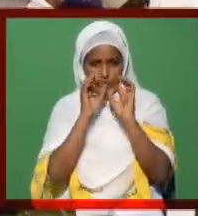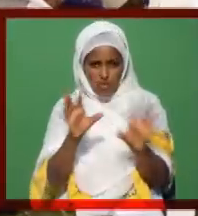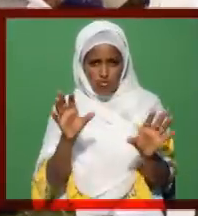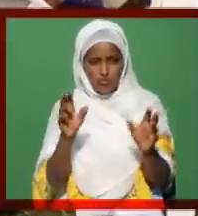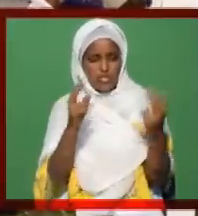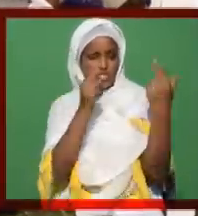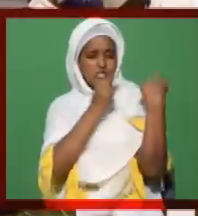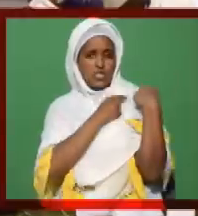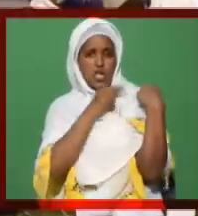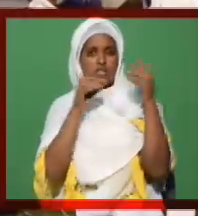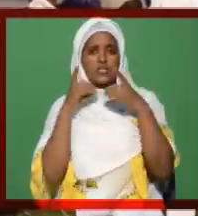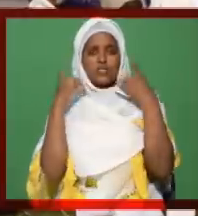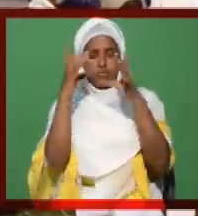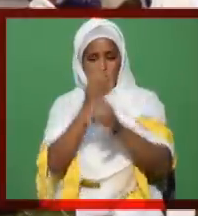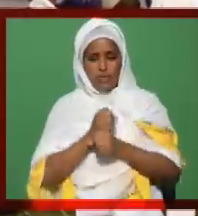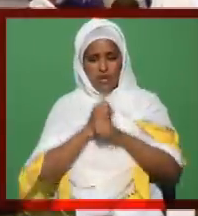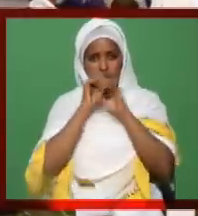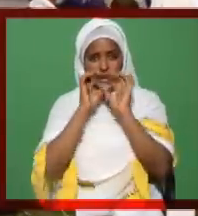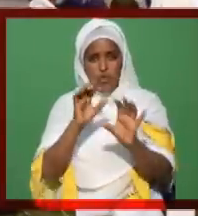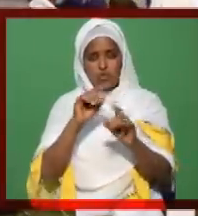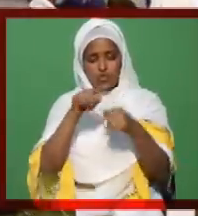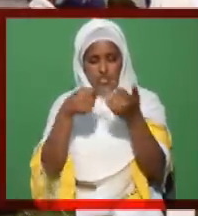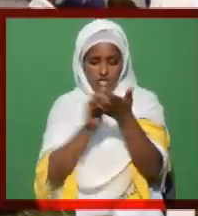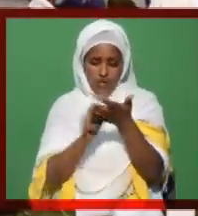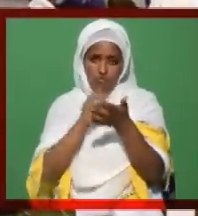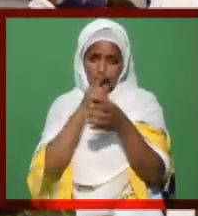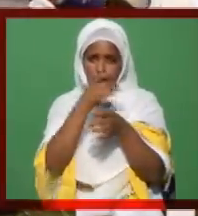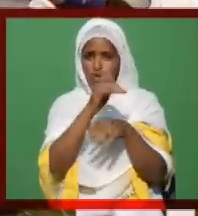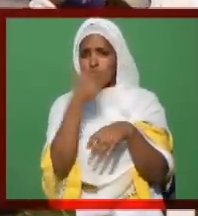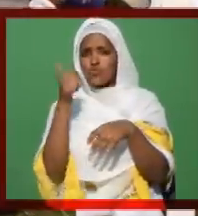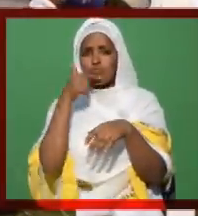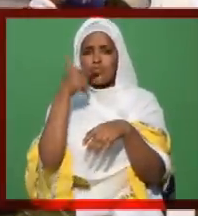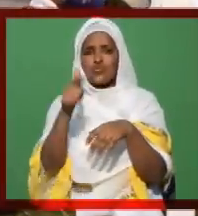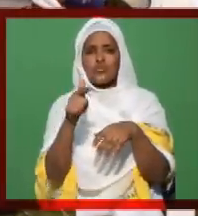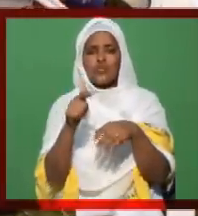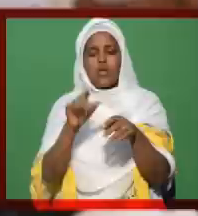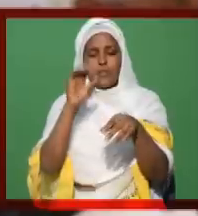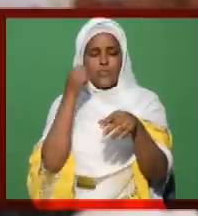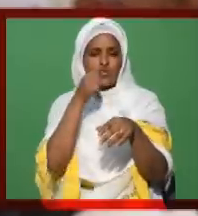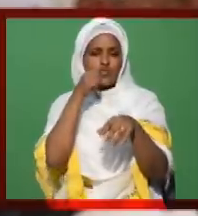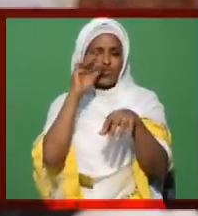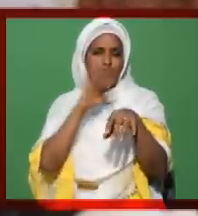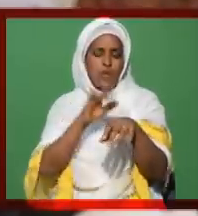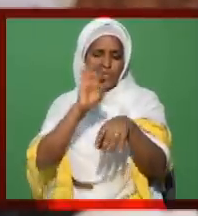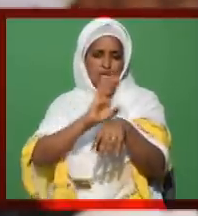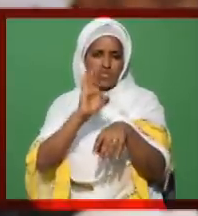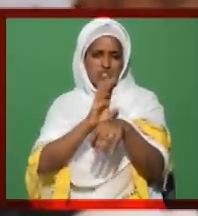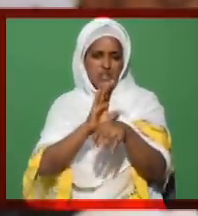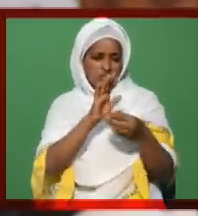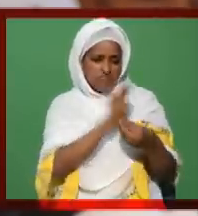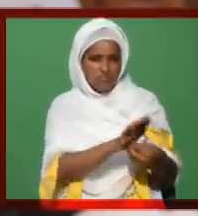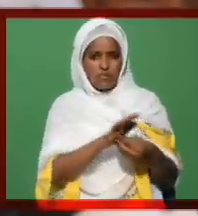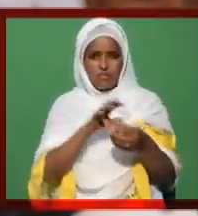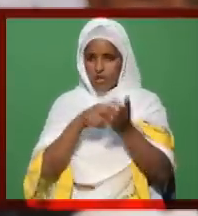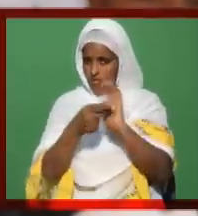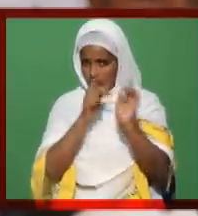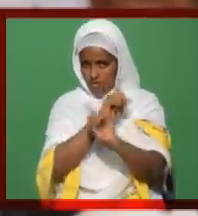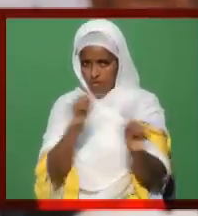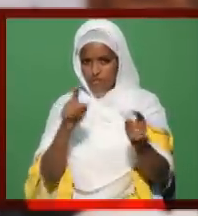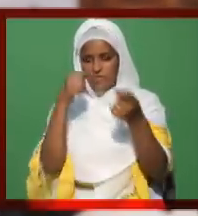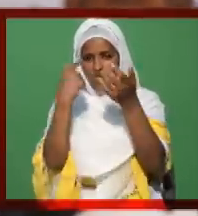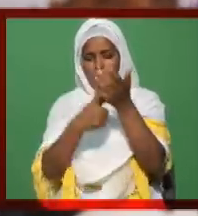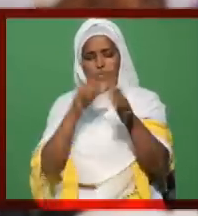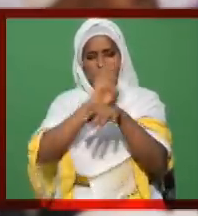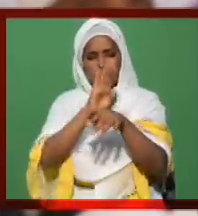መቀበል እንደሌለባቸው ስለጻፈልን እንጂ ሌሎች እንደሚሉት በሴቶች ላይ ቤተክርስቲያን አርሎ ፈጽማ አይደለም ያ ማለት በቤተክርስቲያን